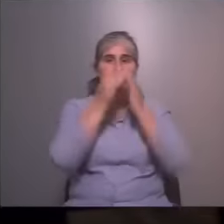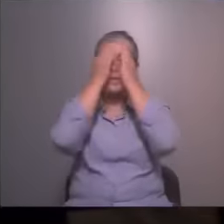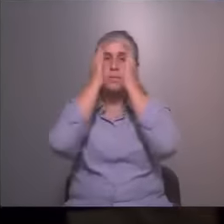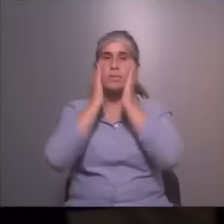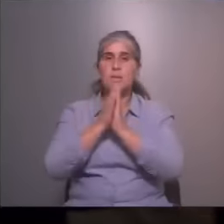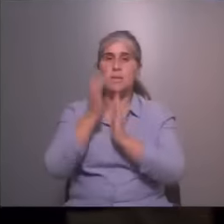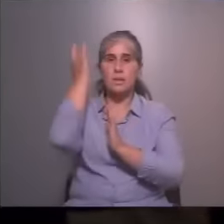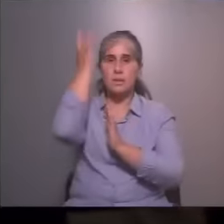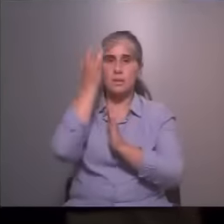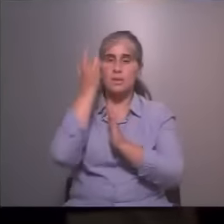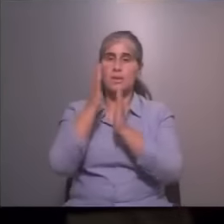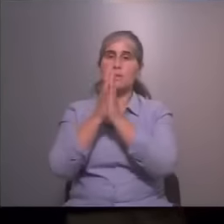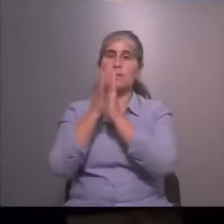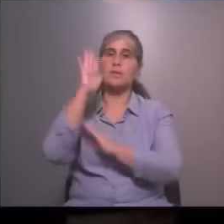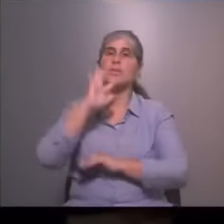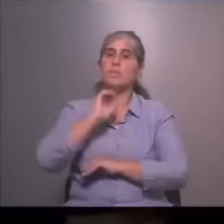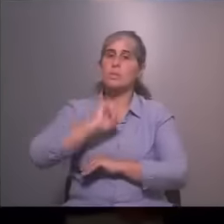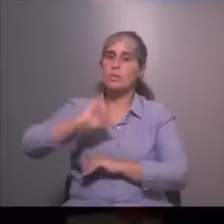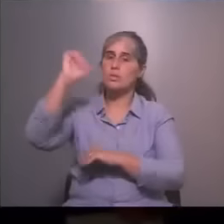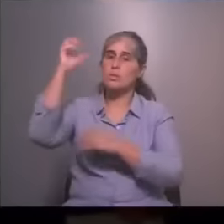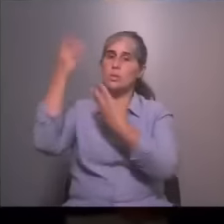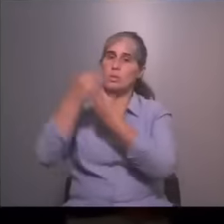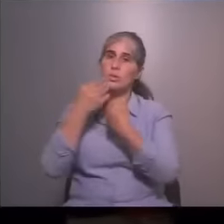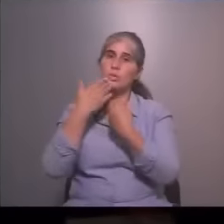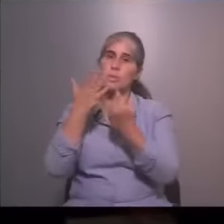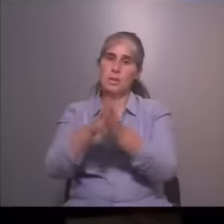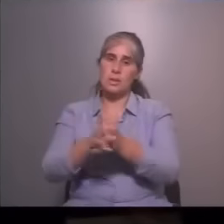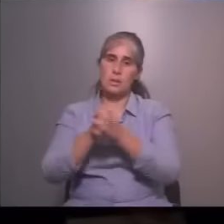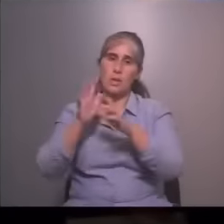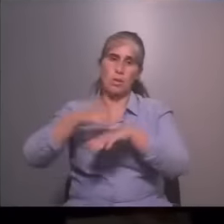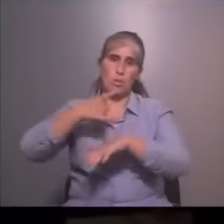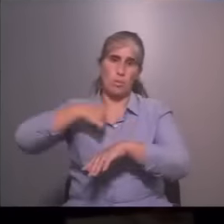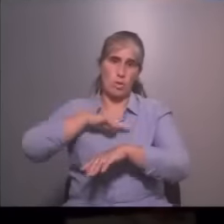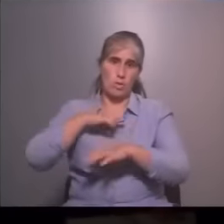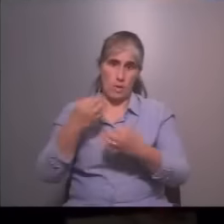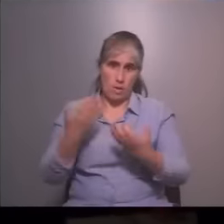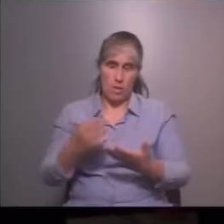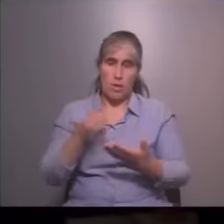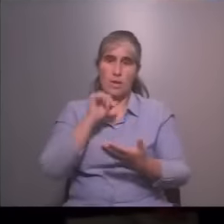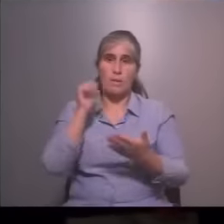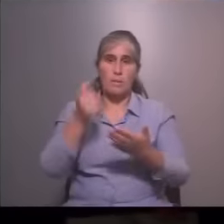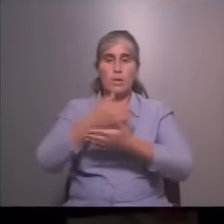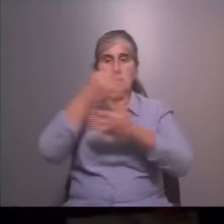i błogosławiony owoc żywota Twojego, Jezus.